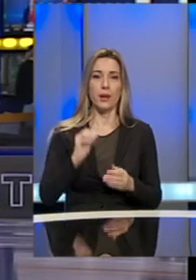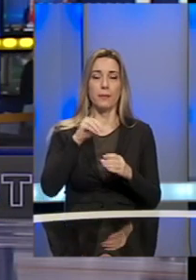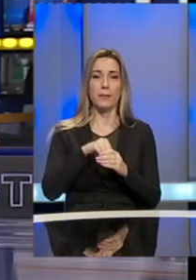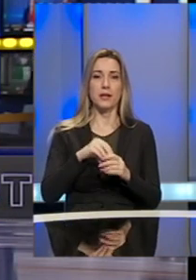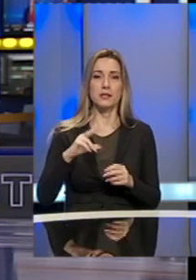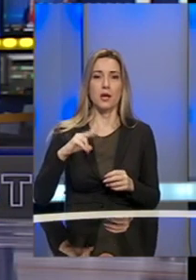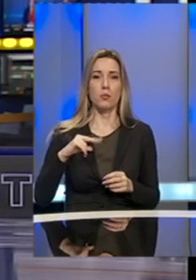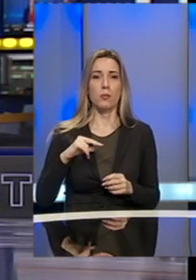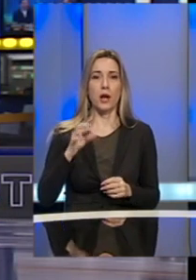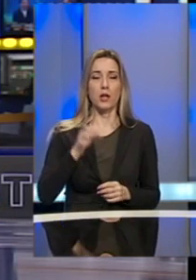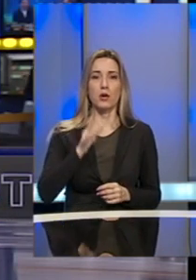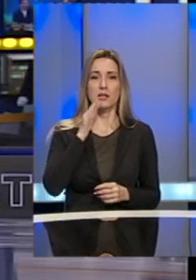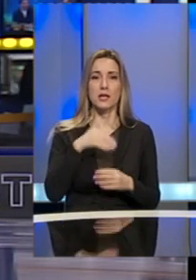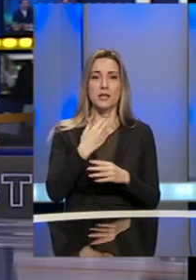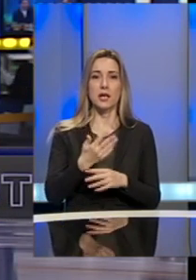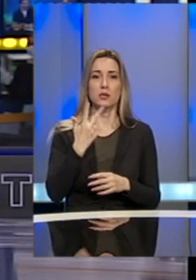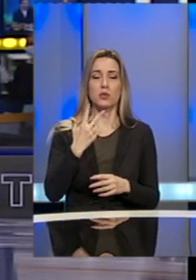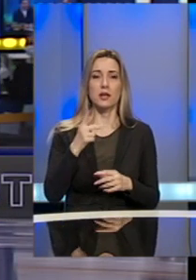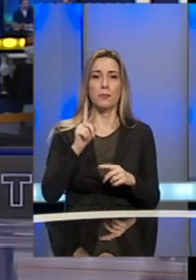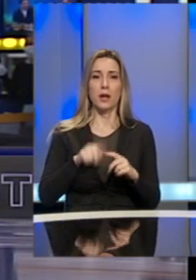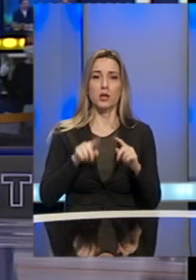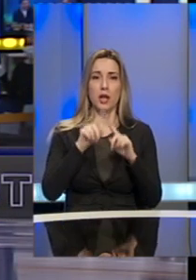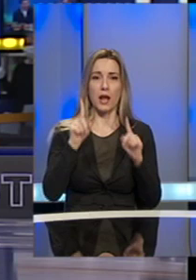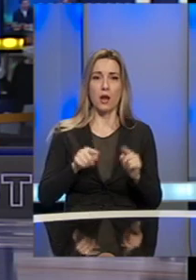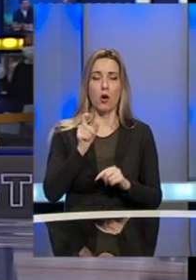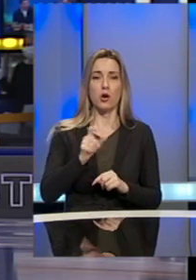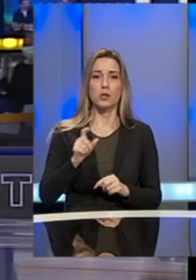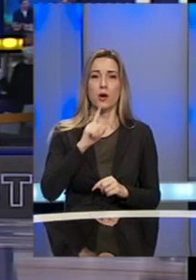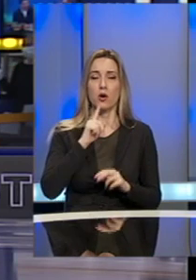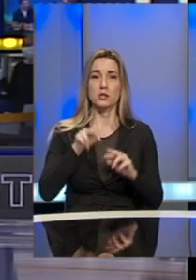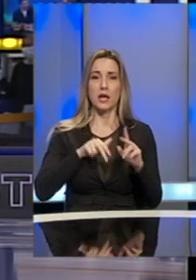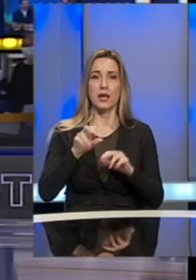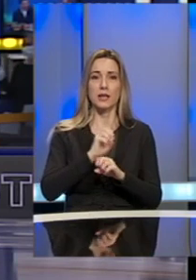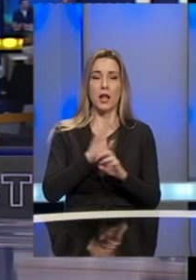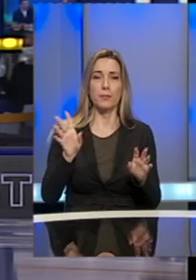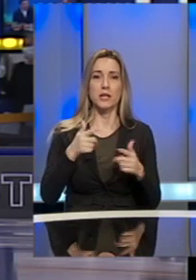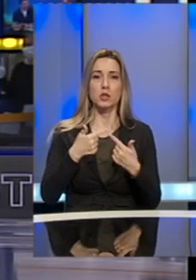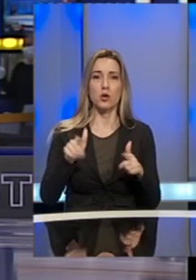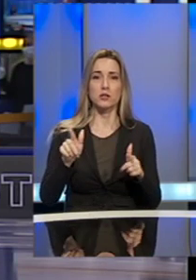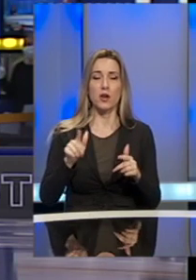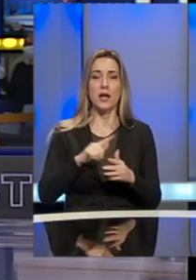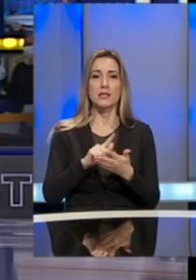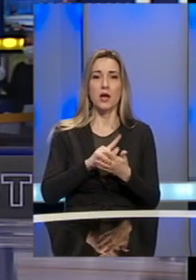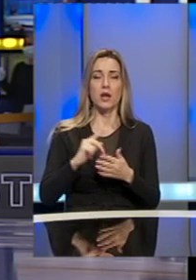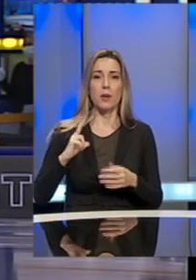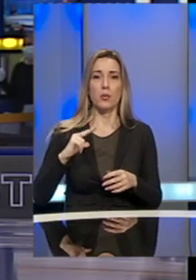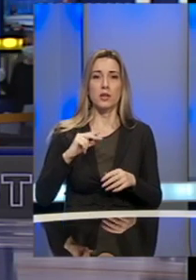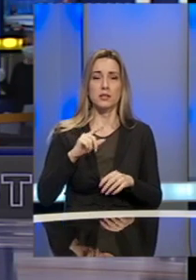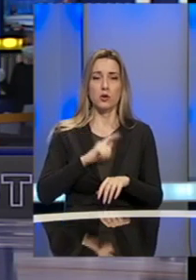Pripadnici MUP-a kantona Sarajevo izdali su 3 prekršajna naloga osobama koje su se kretale bez dozvole za vrijeme policijskog